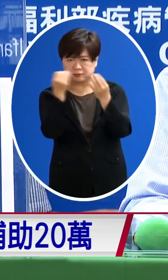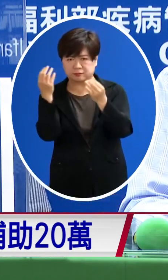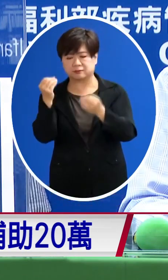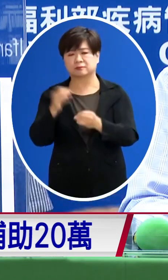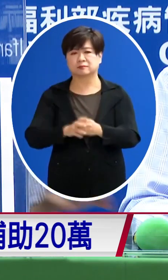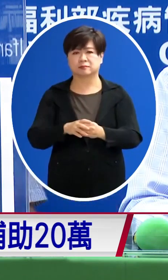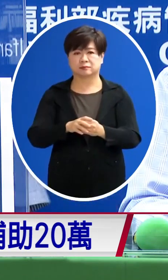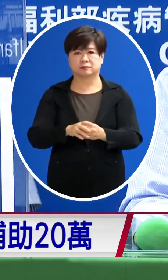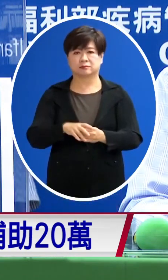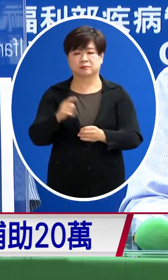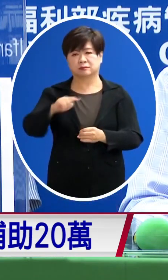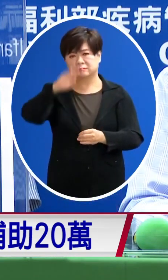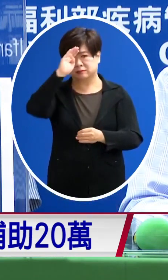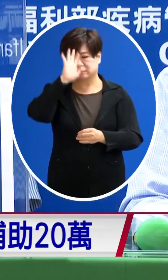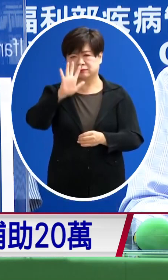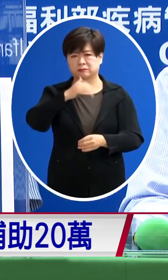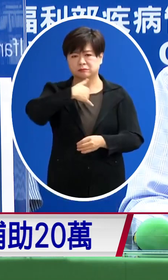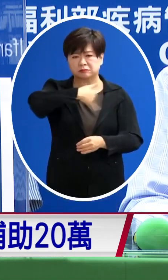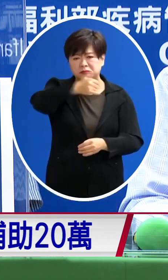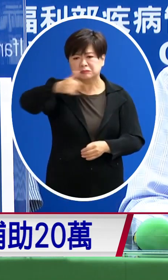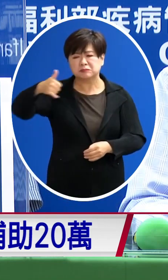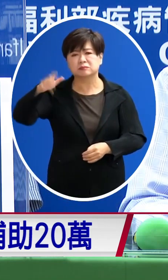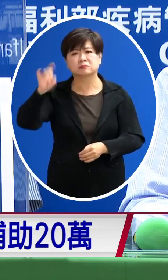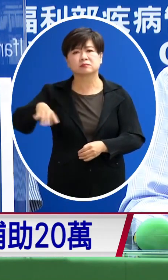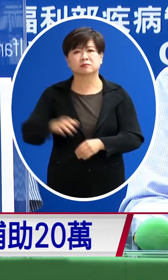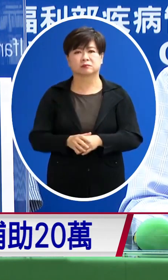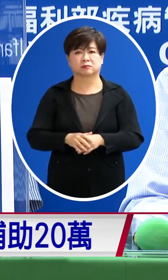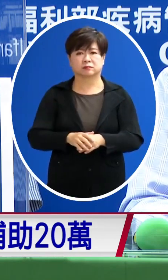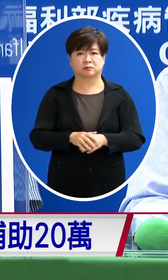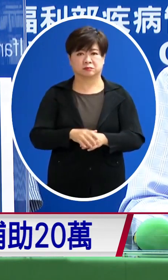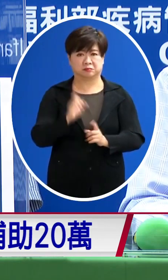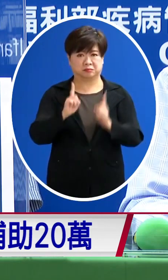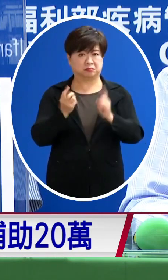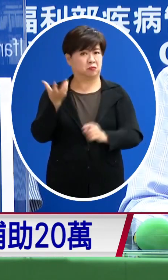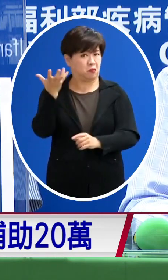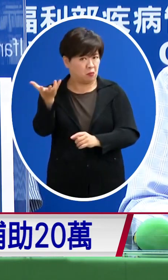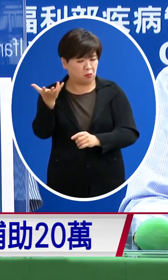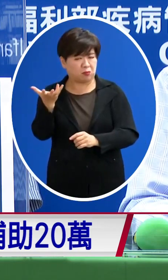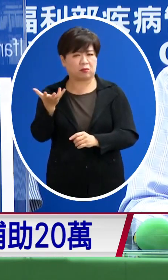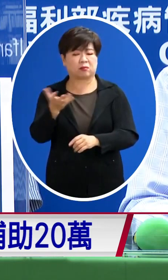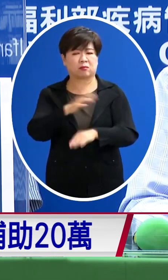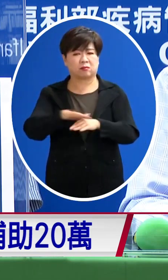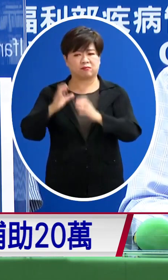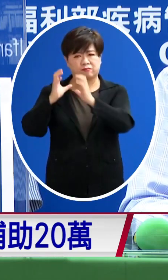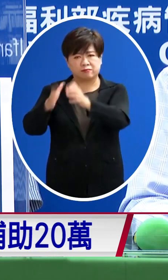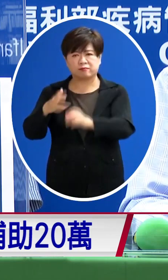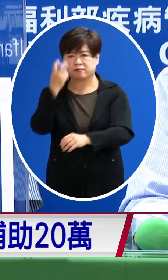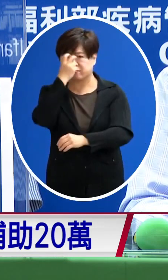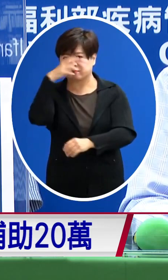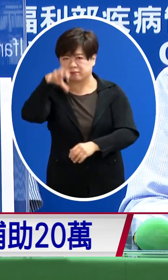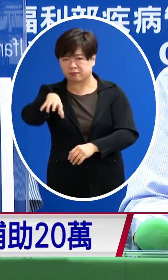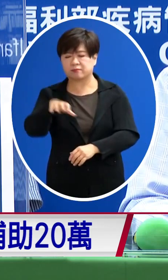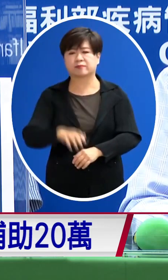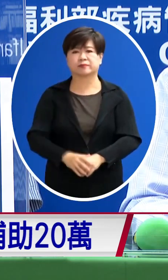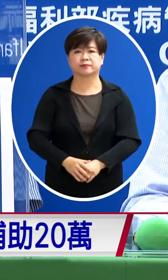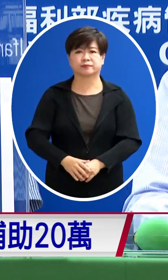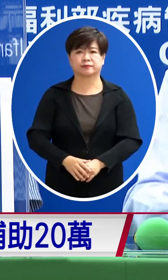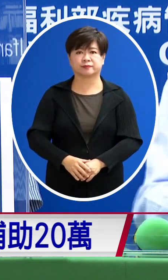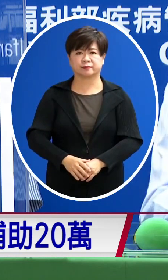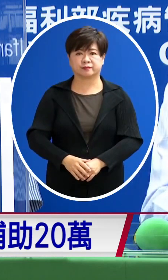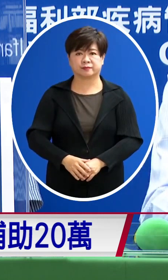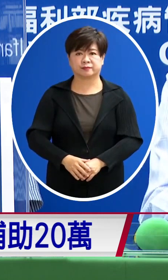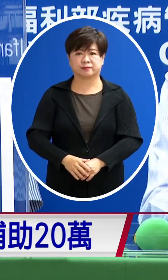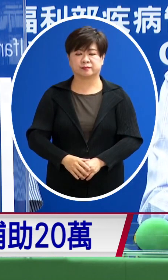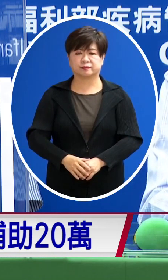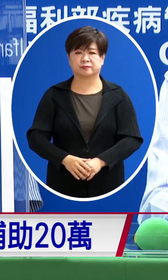区等渗血率较高的地区，好，来设置我们的哈筛检站。哦，那相关